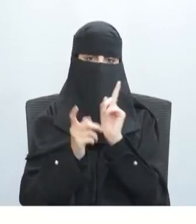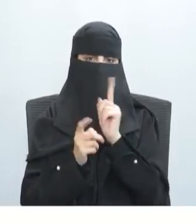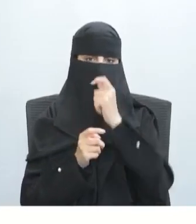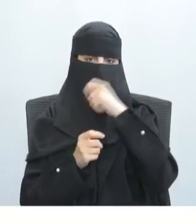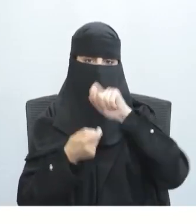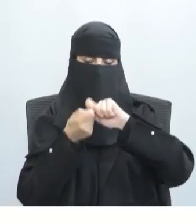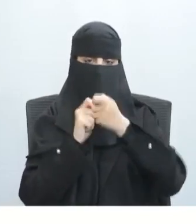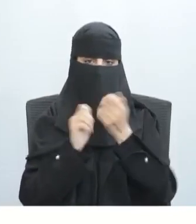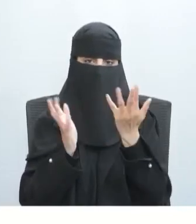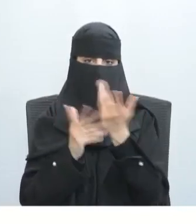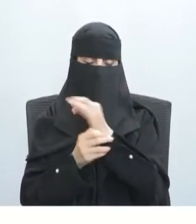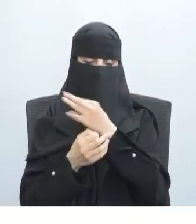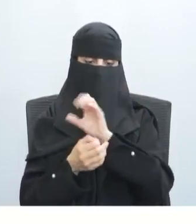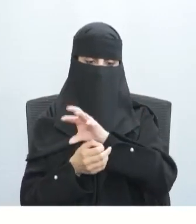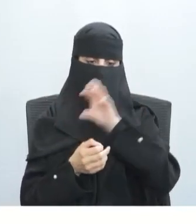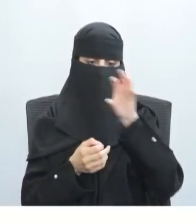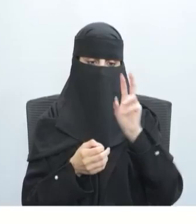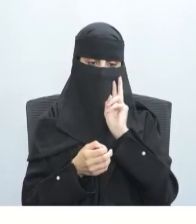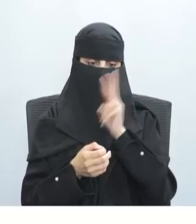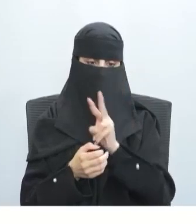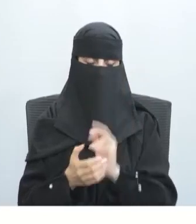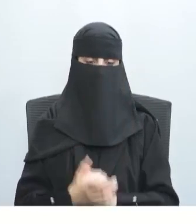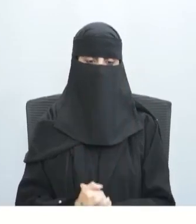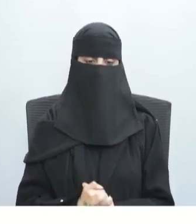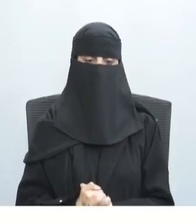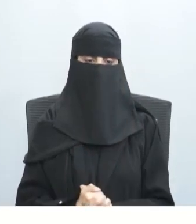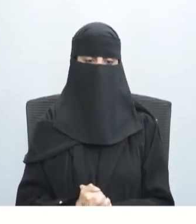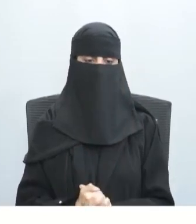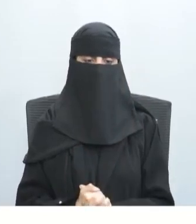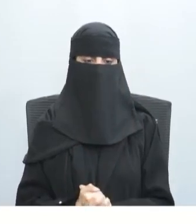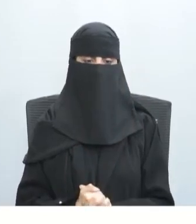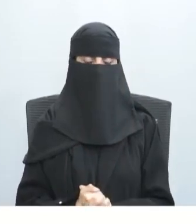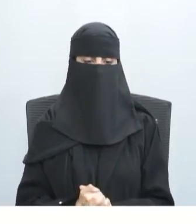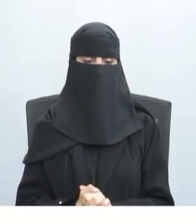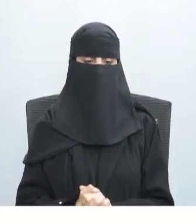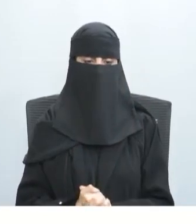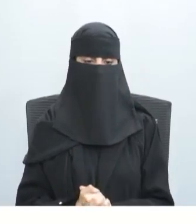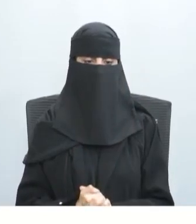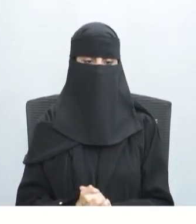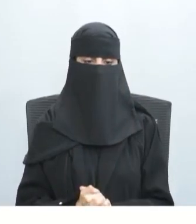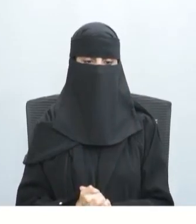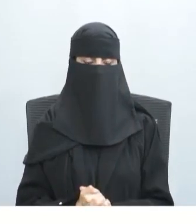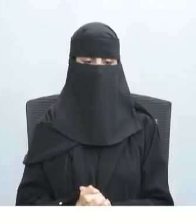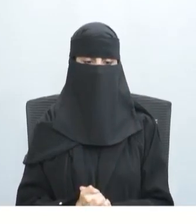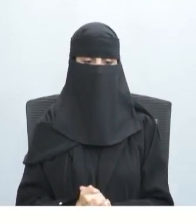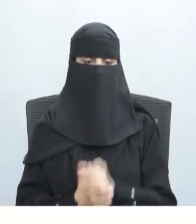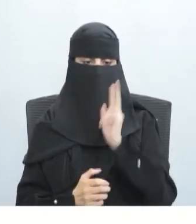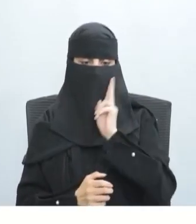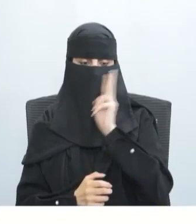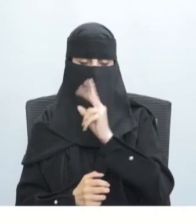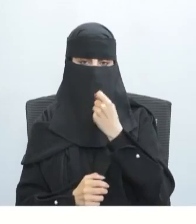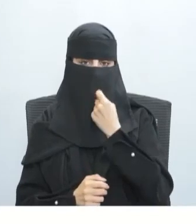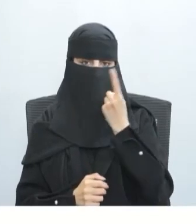الطريقه وضعنا ال وهي القيمه الحاليه على واحد ثابته 10 تعبر عن القيمه